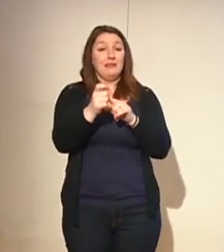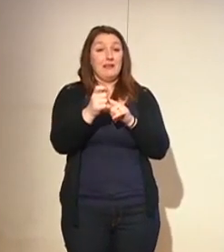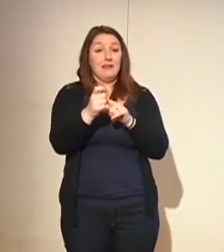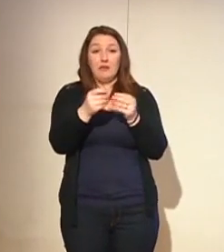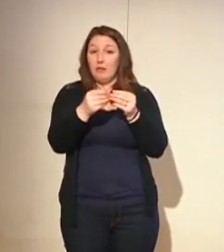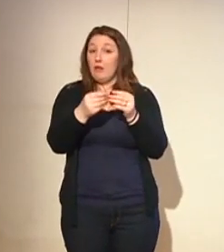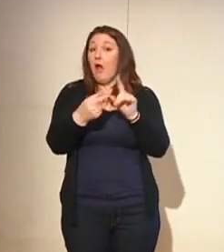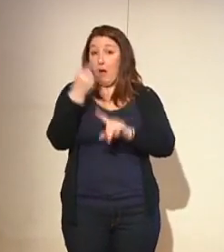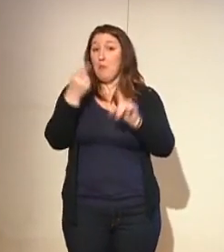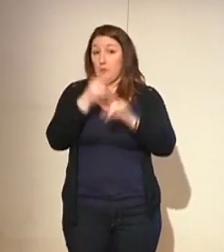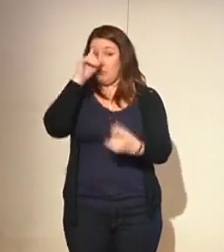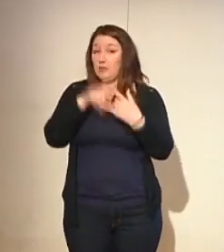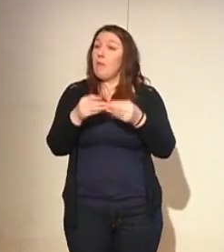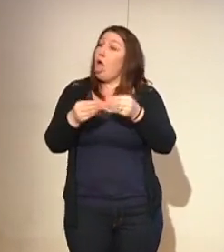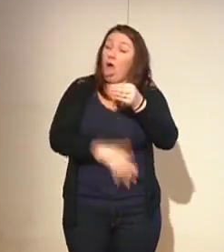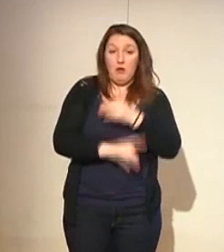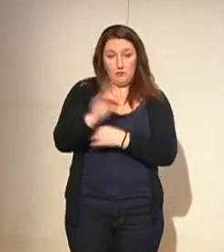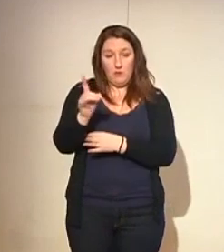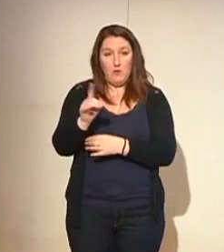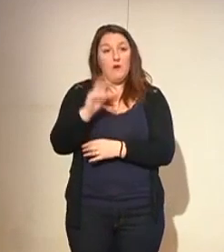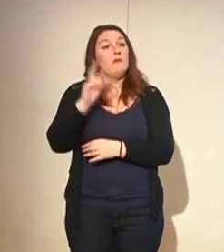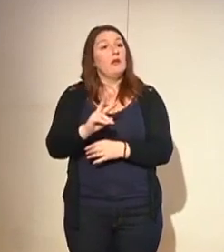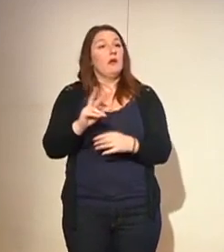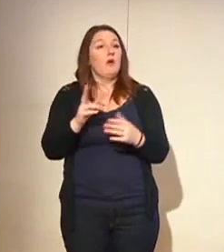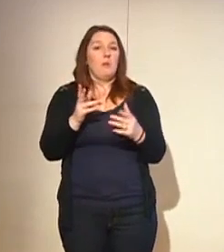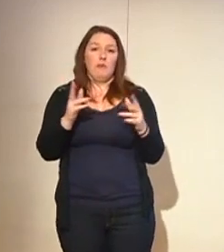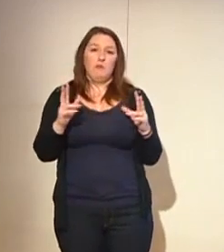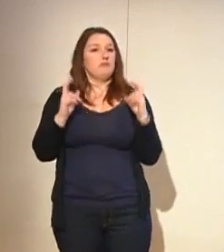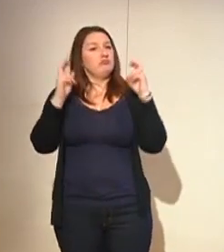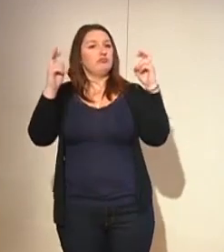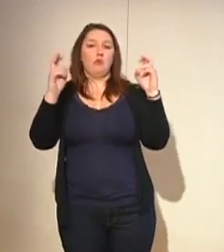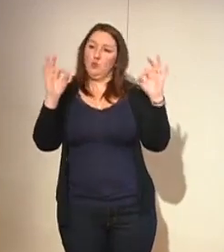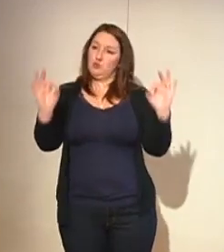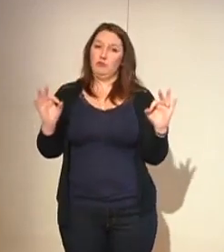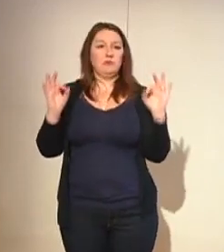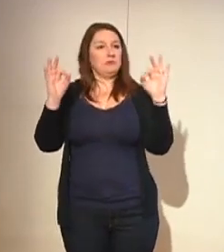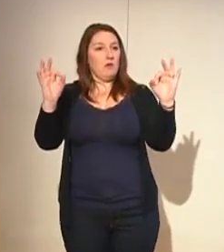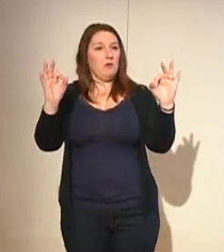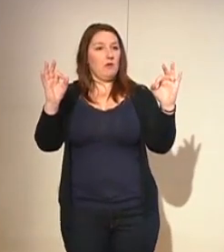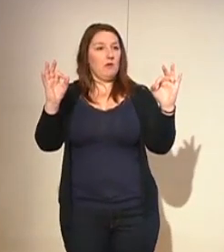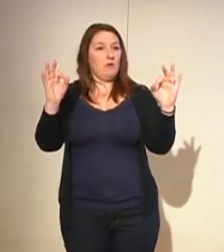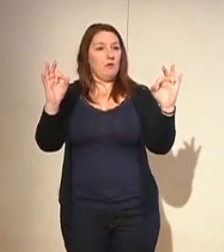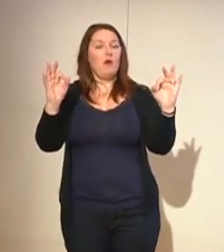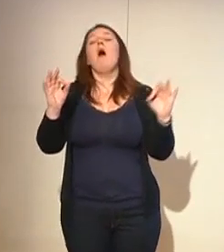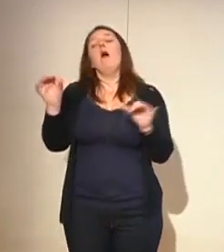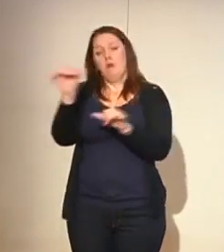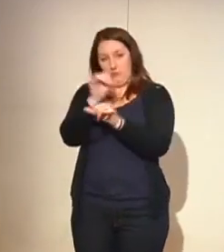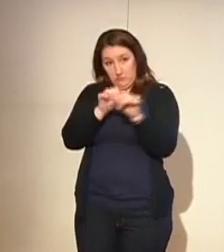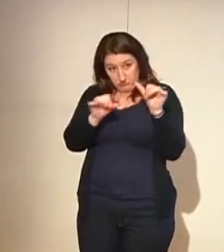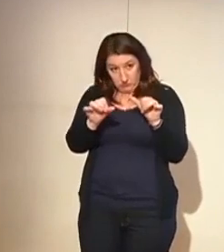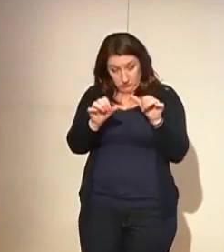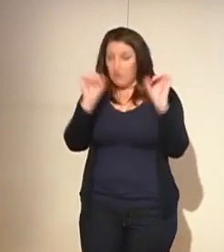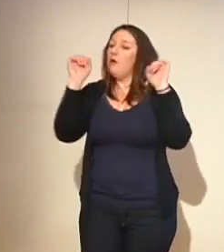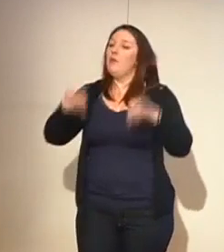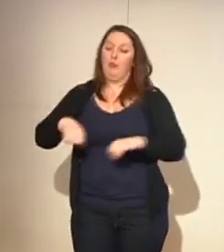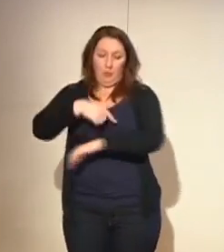locaux ils ajoutent que la détermination d'un niveau de rémunération suffisant est un élément nécessaire pour assurer une indemnisation